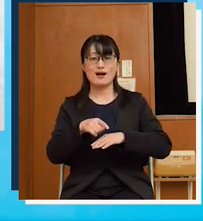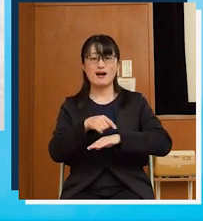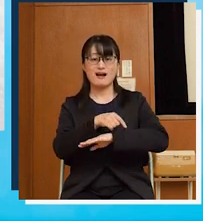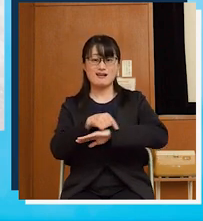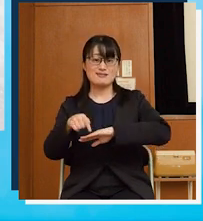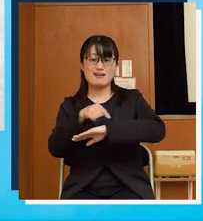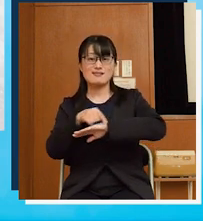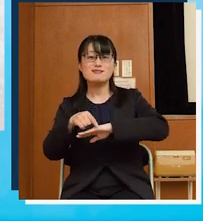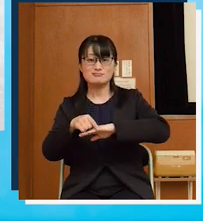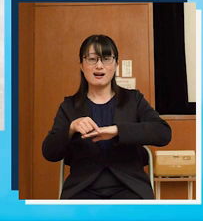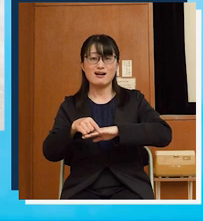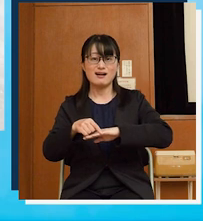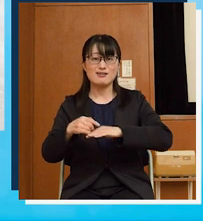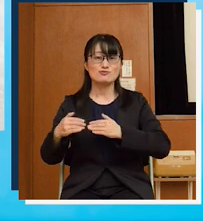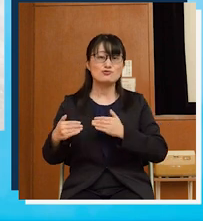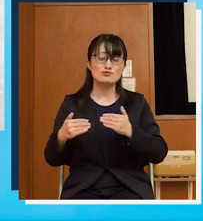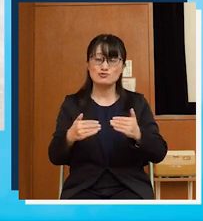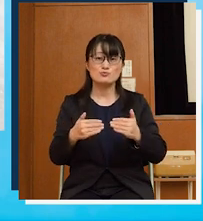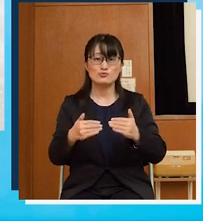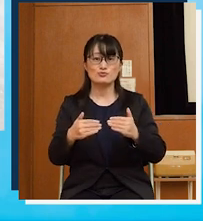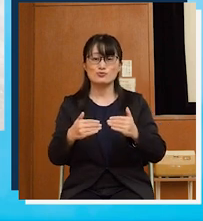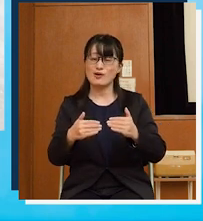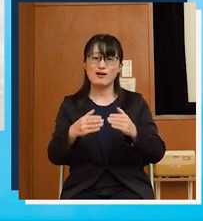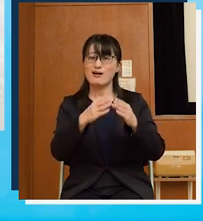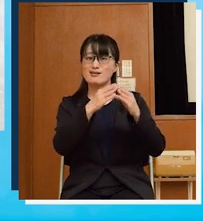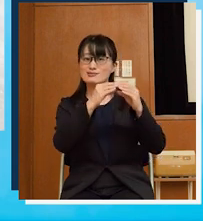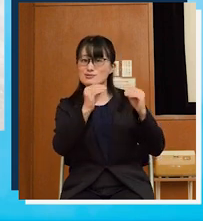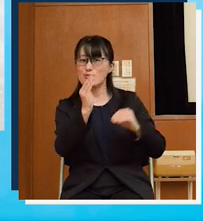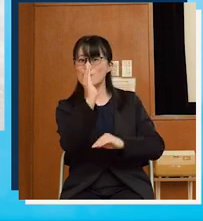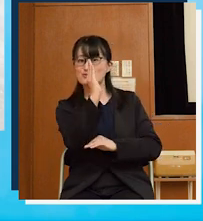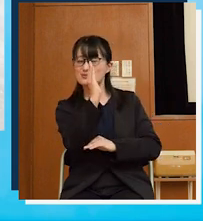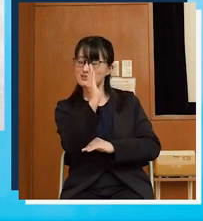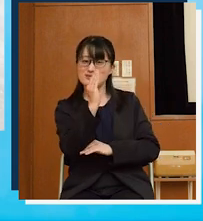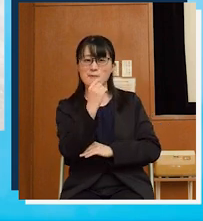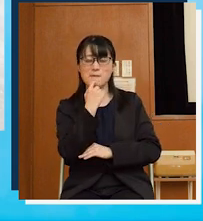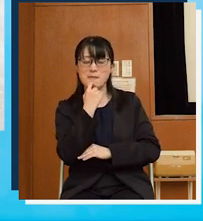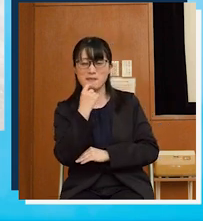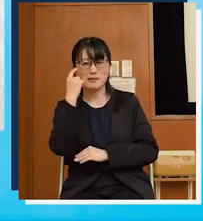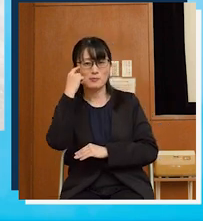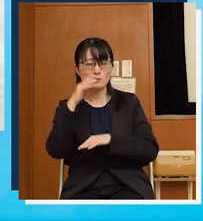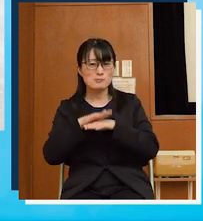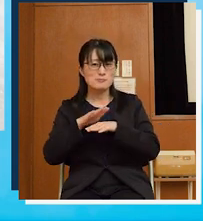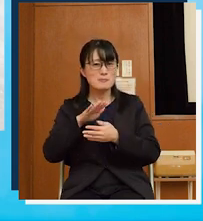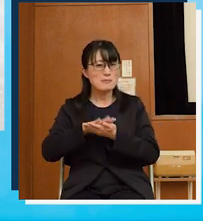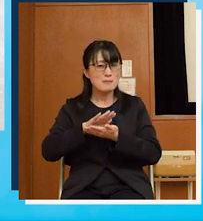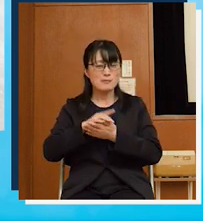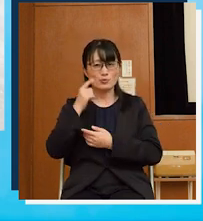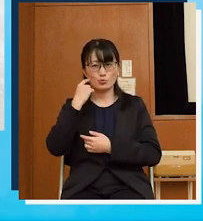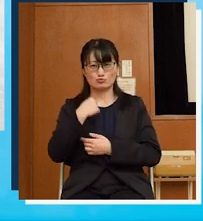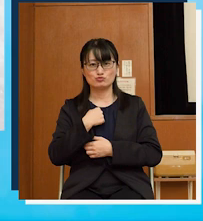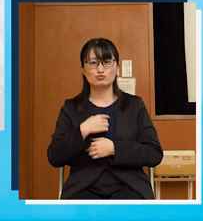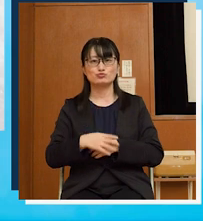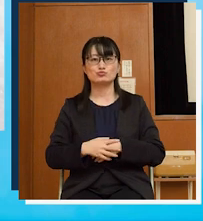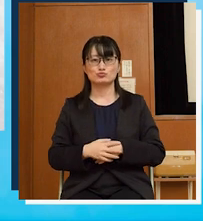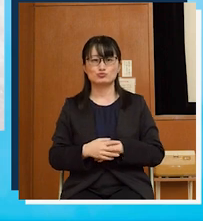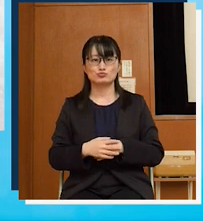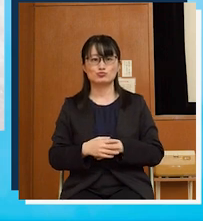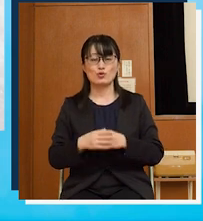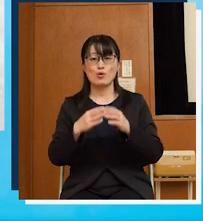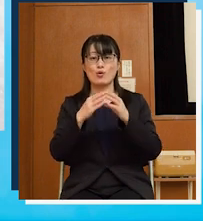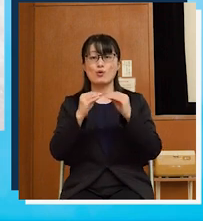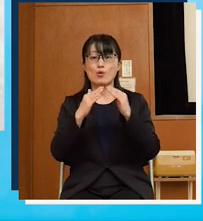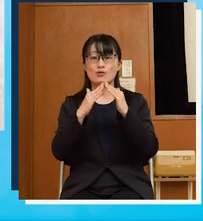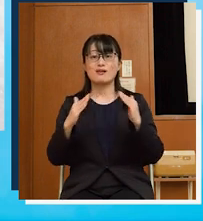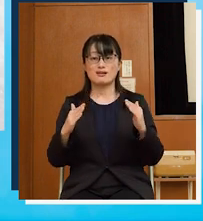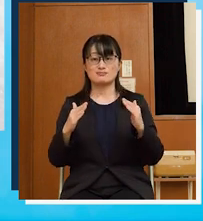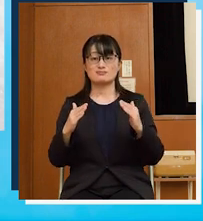政治の堕落ではないかと私は思いますおでさに続きます国会の圧倒的多数で決めたことでしょう日本は